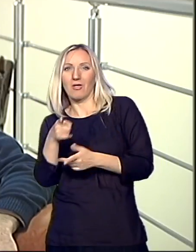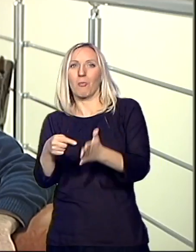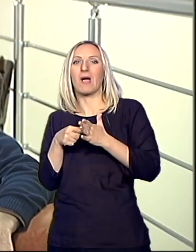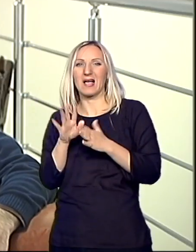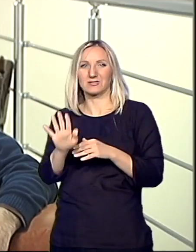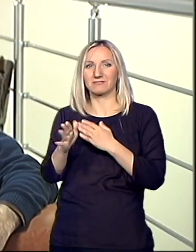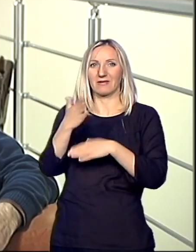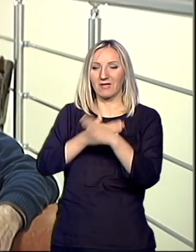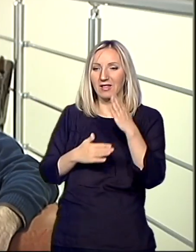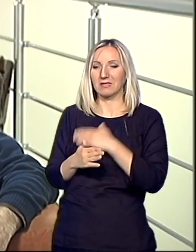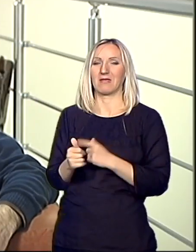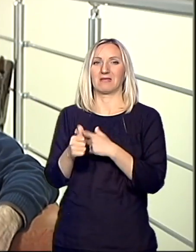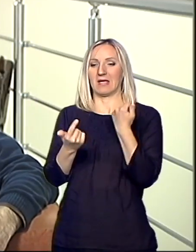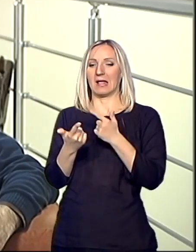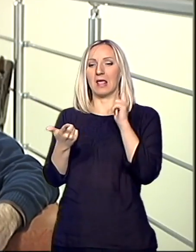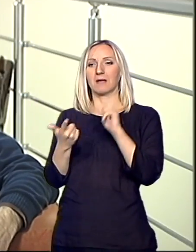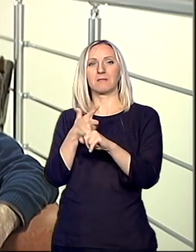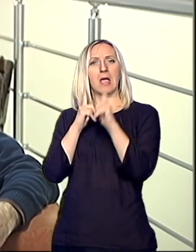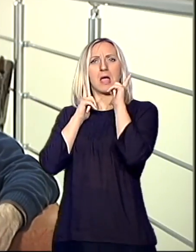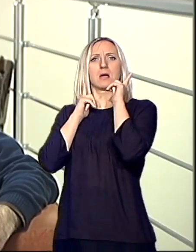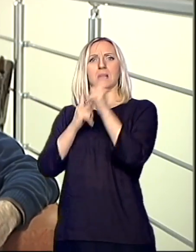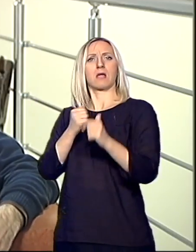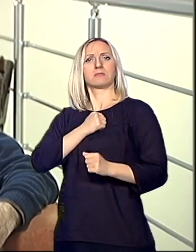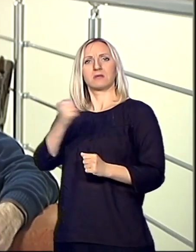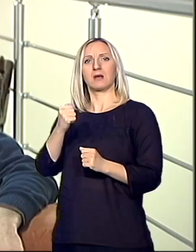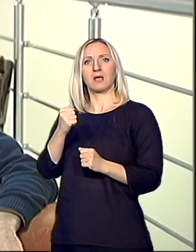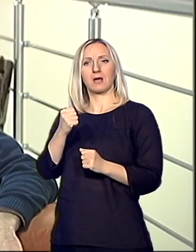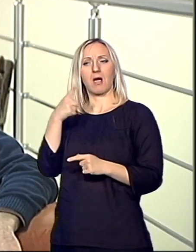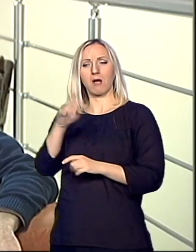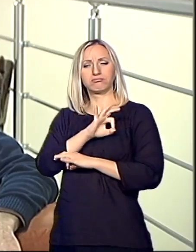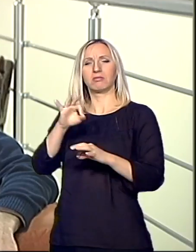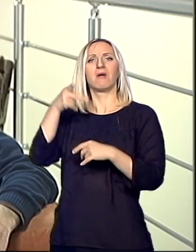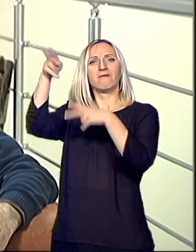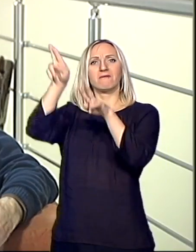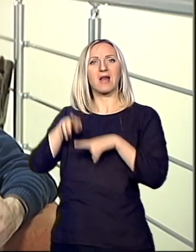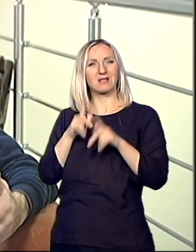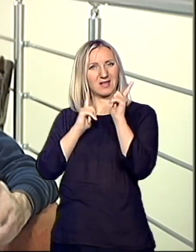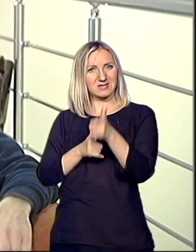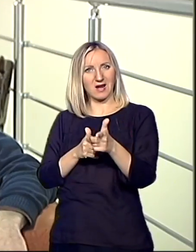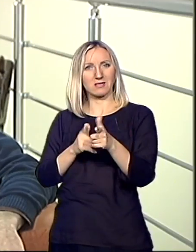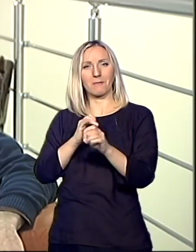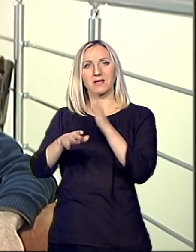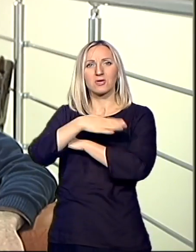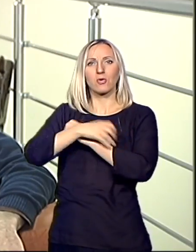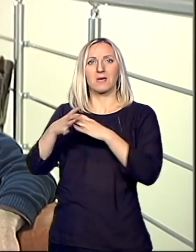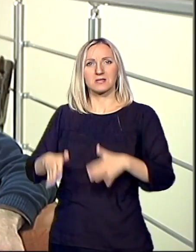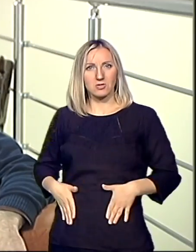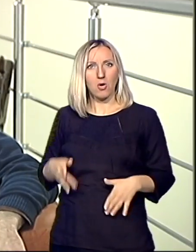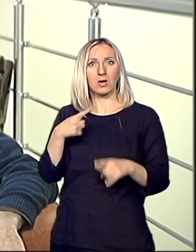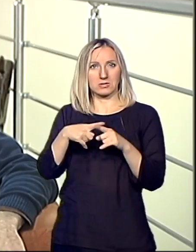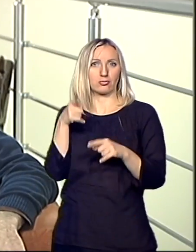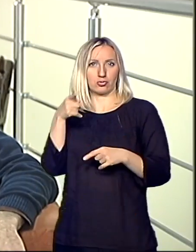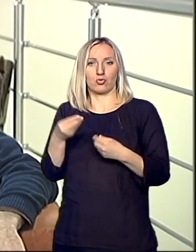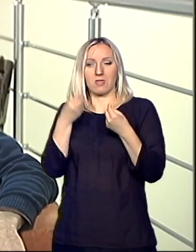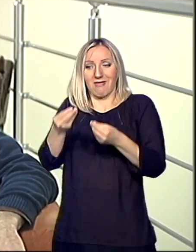preko ratnika koji su plemeniti, vratili su se bez ruku, nogu jer su pali jer su dali, dakle, deo svoga tela za državu i tako